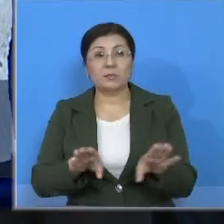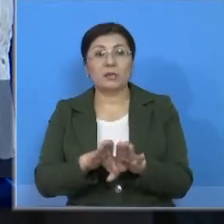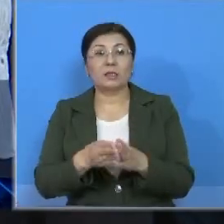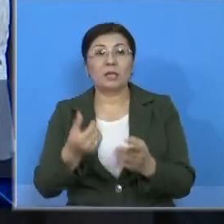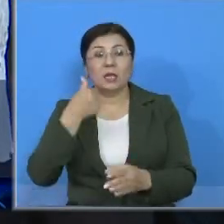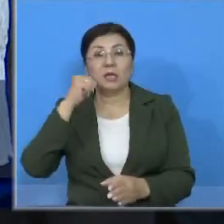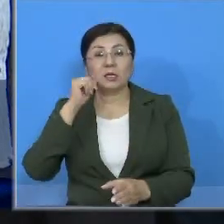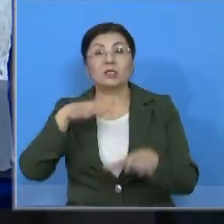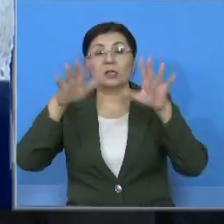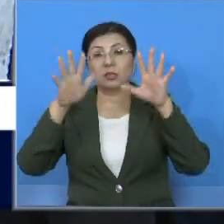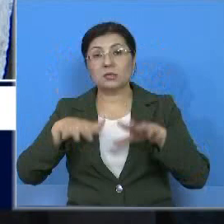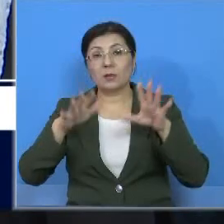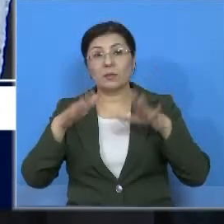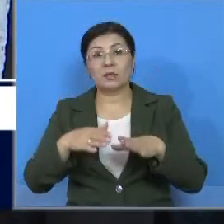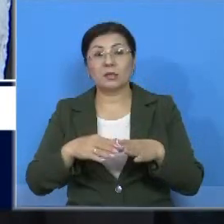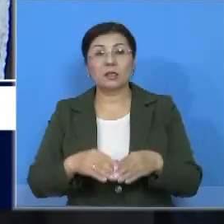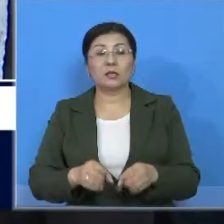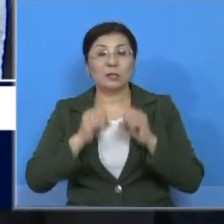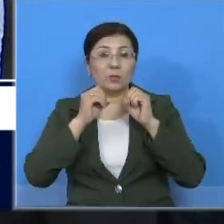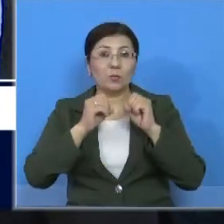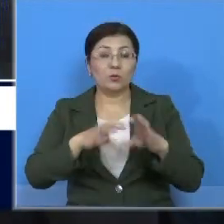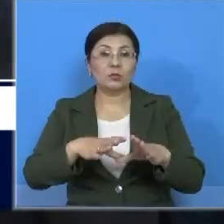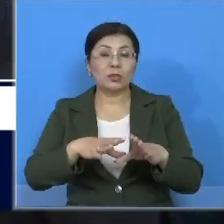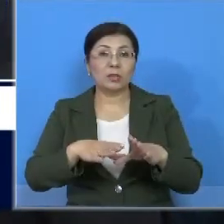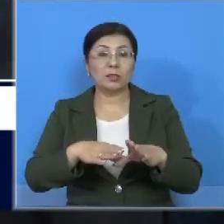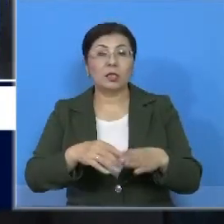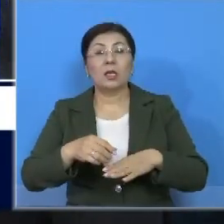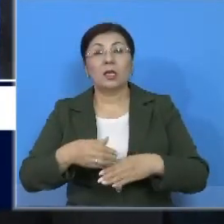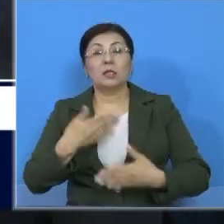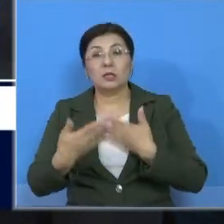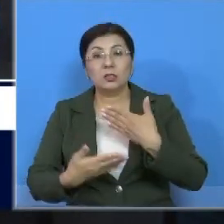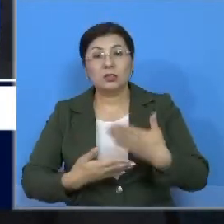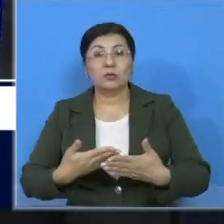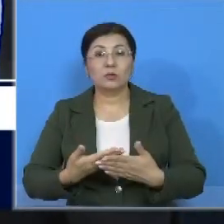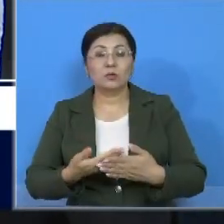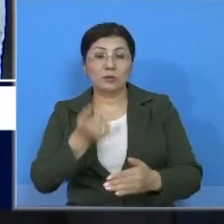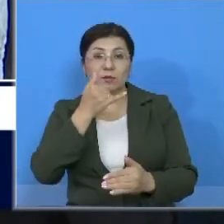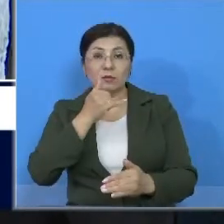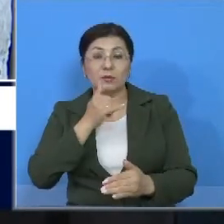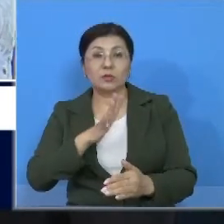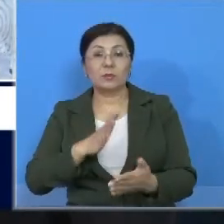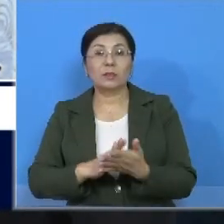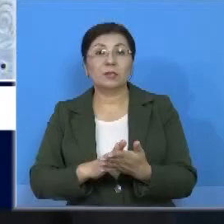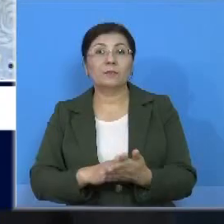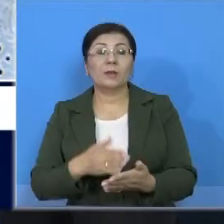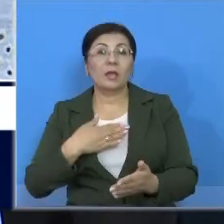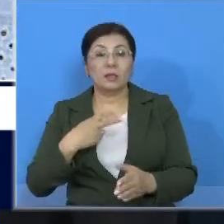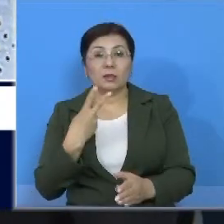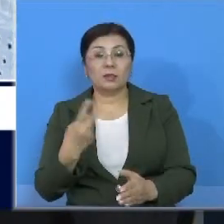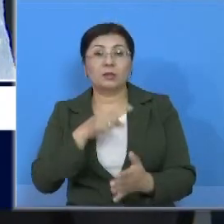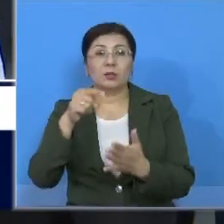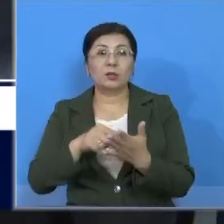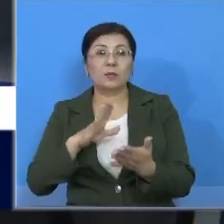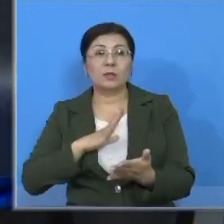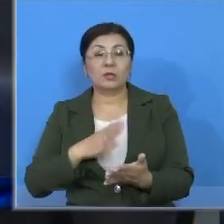жаңбырда ең аяғы мусорға жете алмайды халық. Менде суреттерде тұр барлық. Екінші сұрағым, менде тек